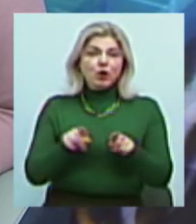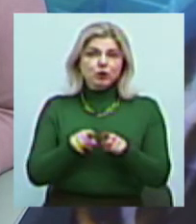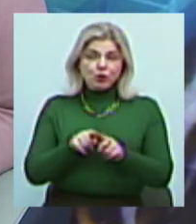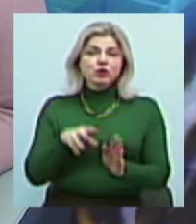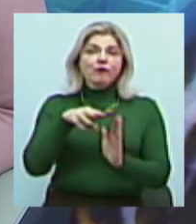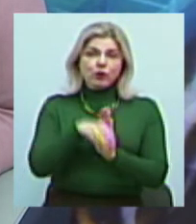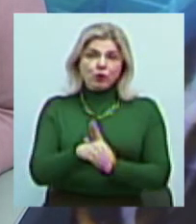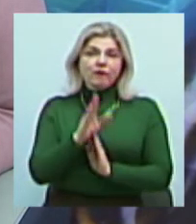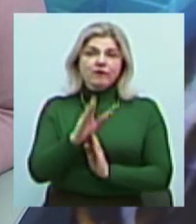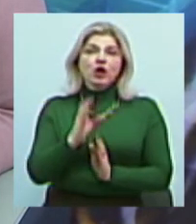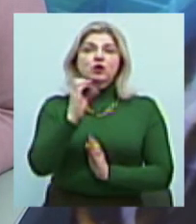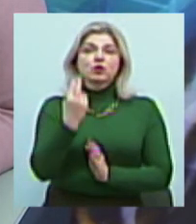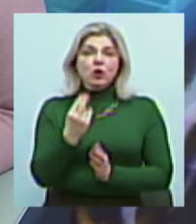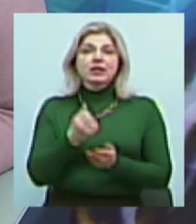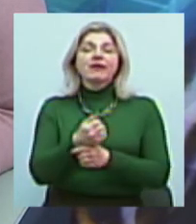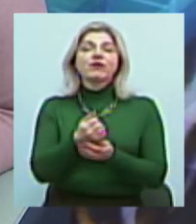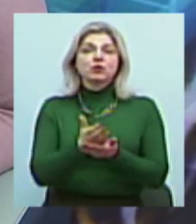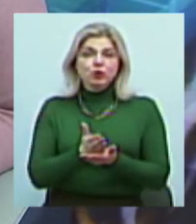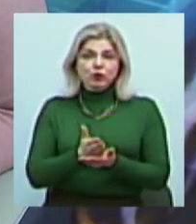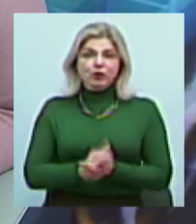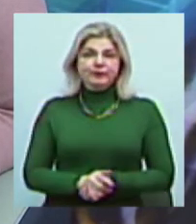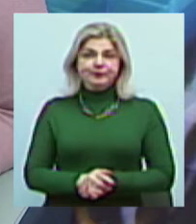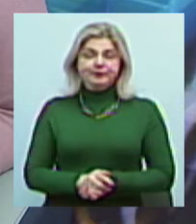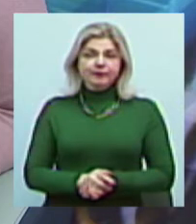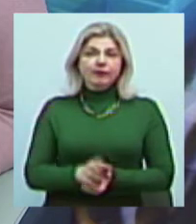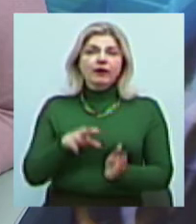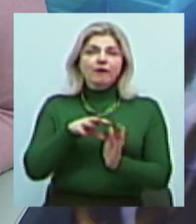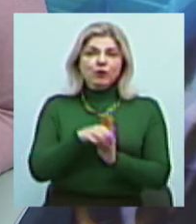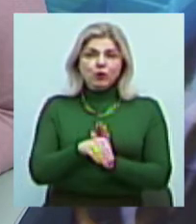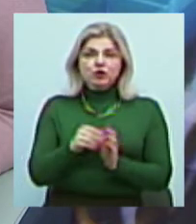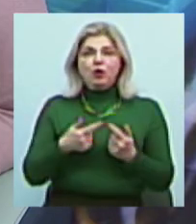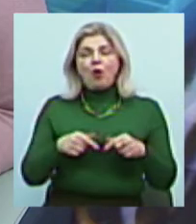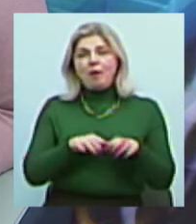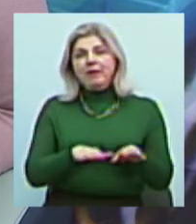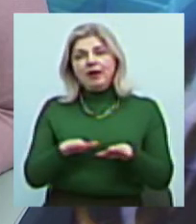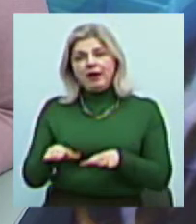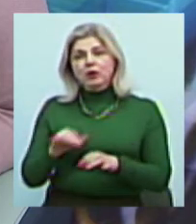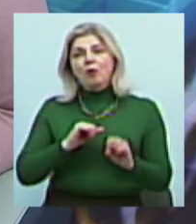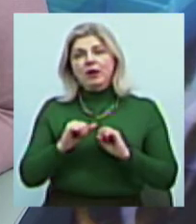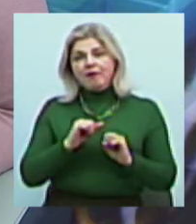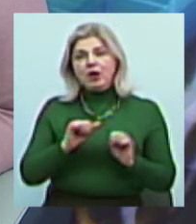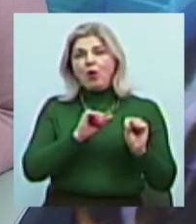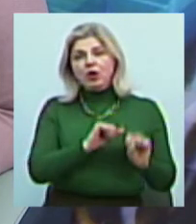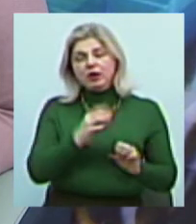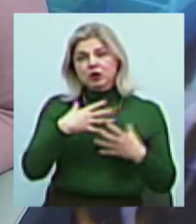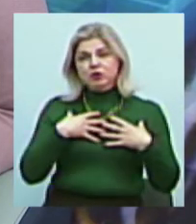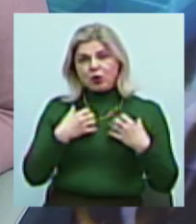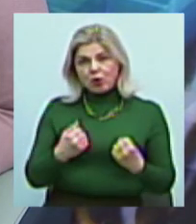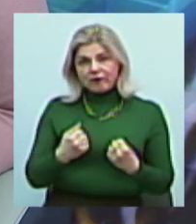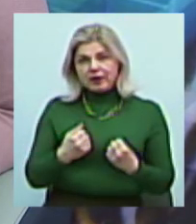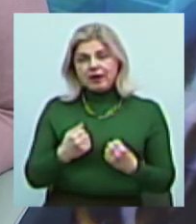включений в соціальну інфраструктуру. Включено об'єкти і управління охорони здоров'я, це,